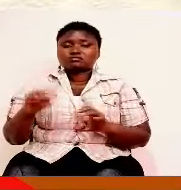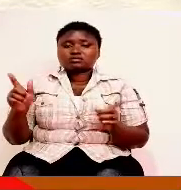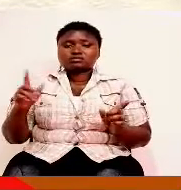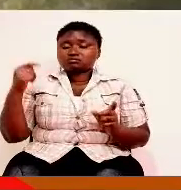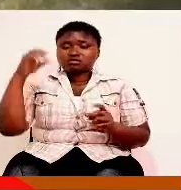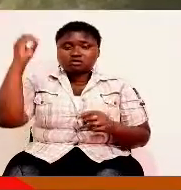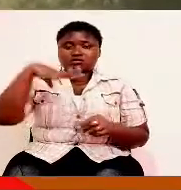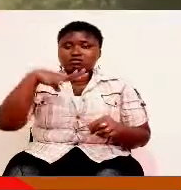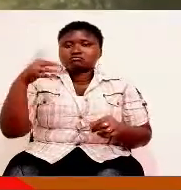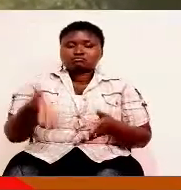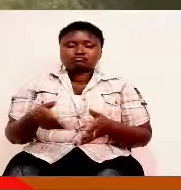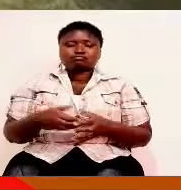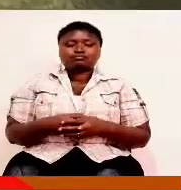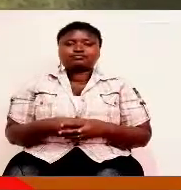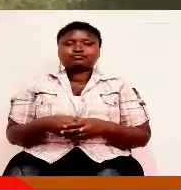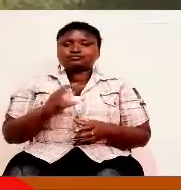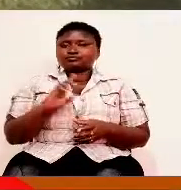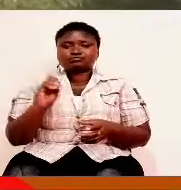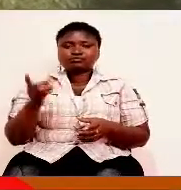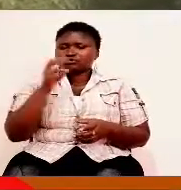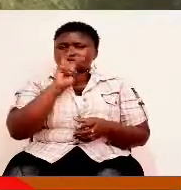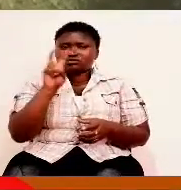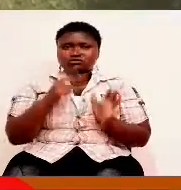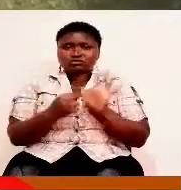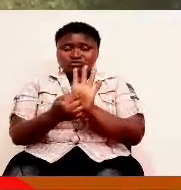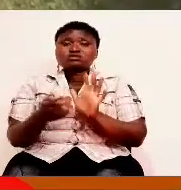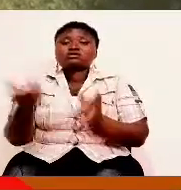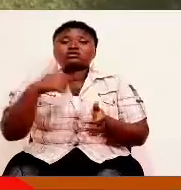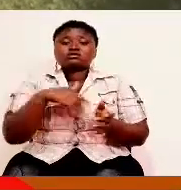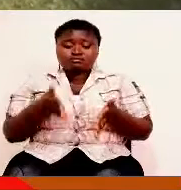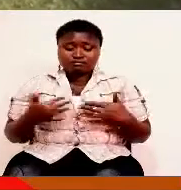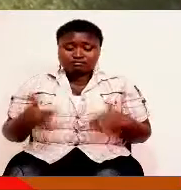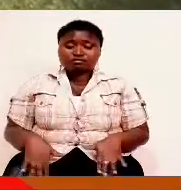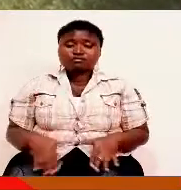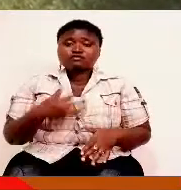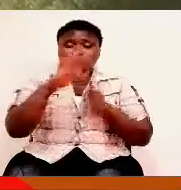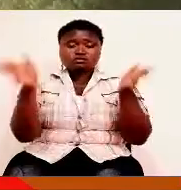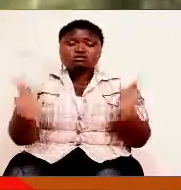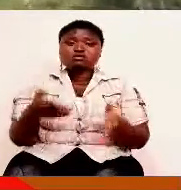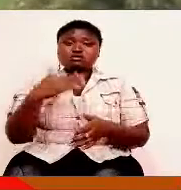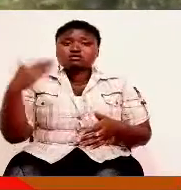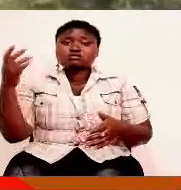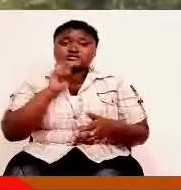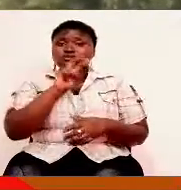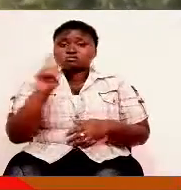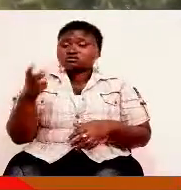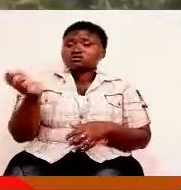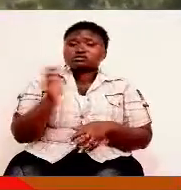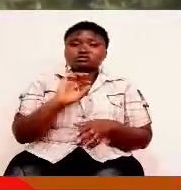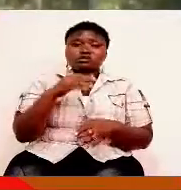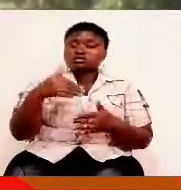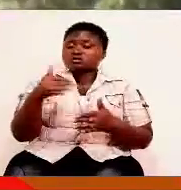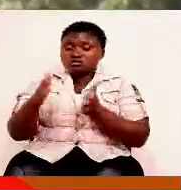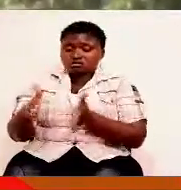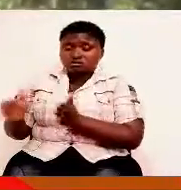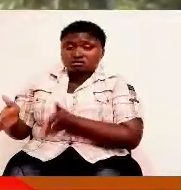mutu leheli. Gotile shitonuo. Amu aikali aitora lele. Matoile merole ile odheri wadhitima kule alia mariganetie.